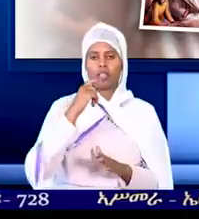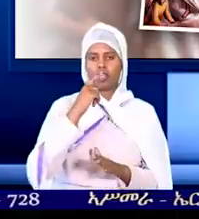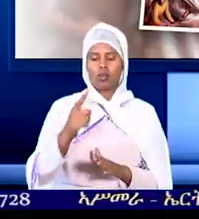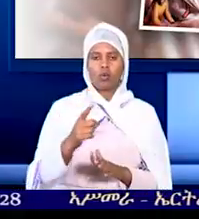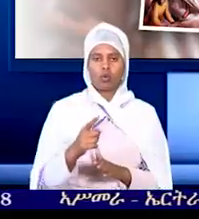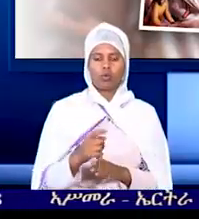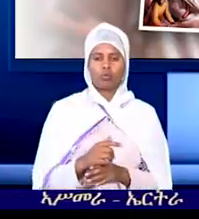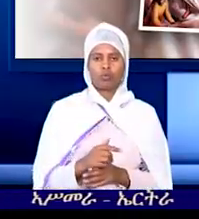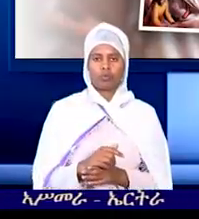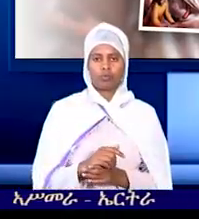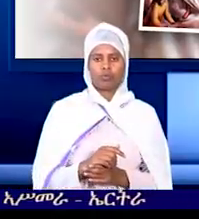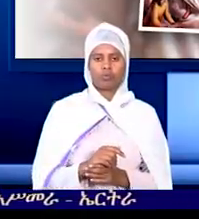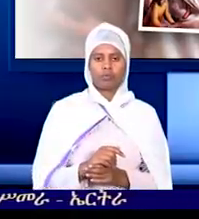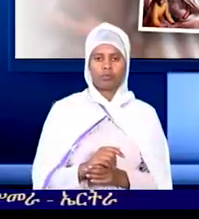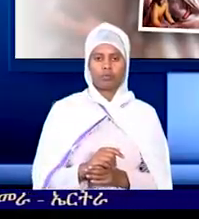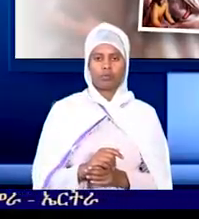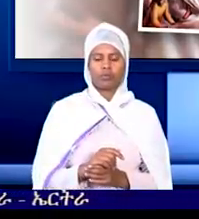ቅዱስ ገብርኤል ከምዚ ክብል ከኣለ